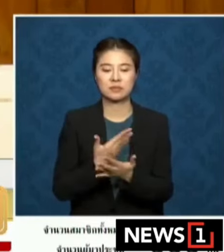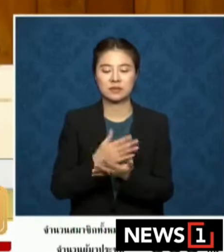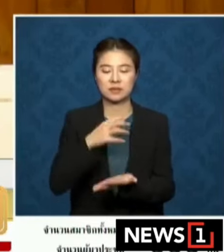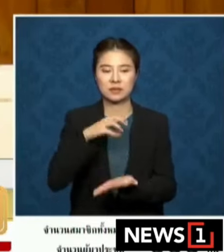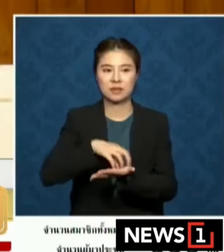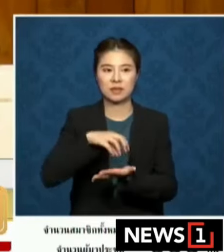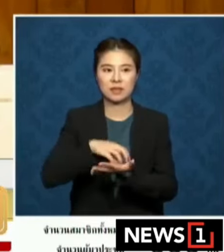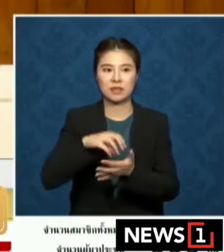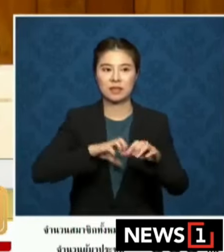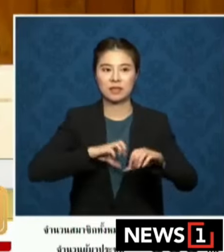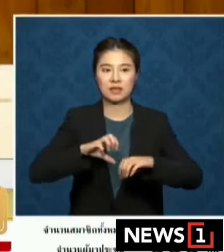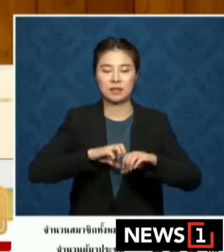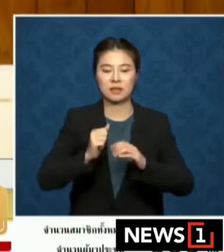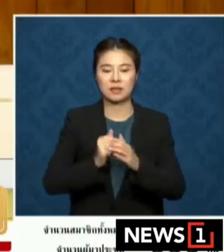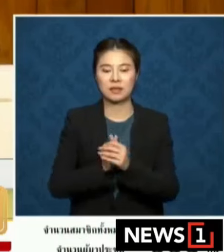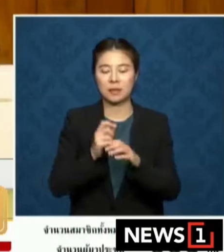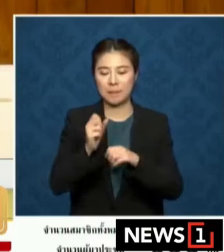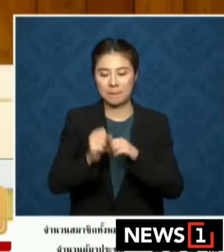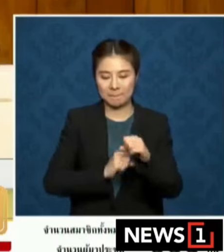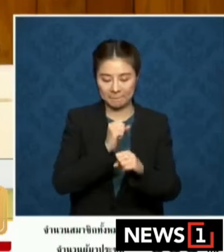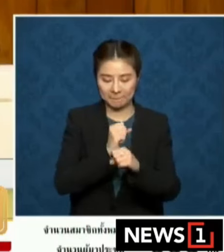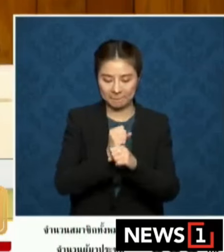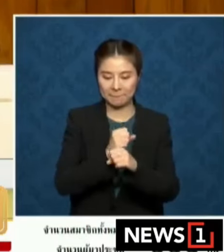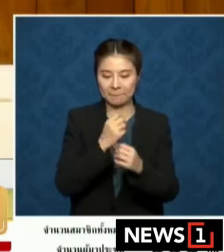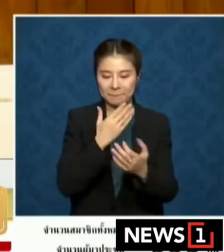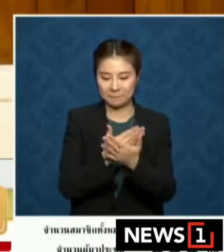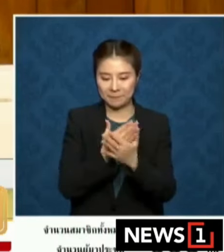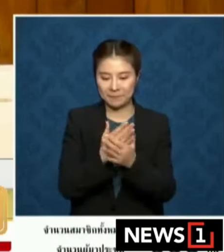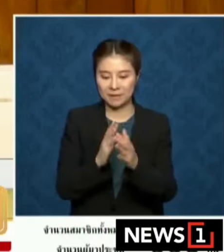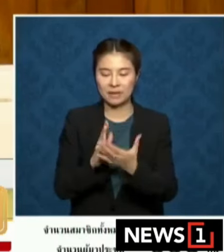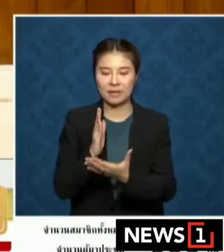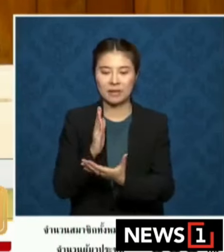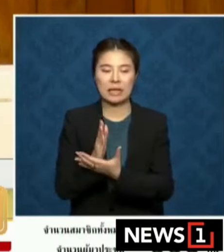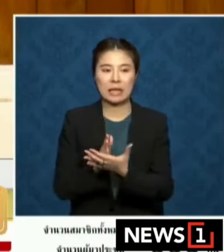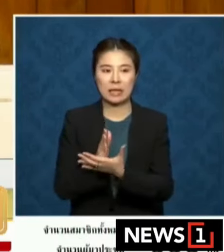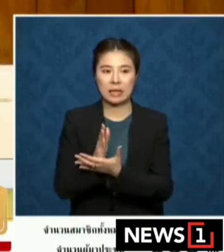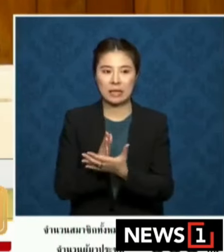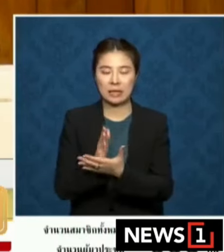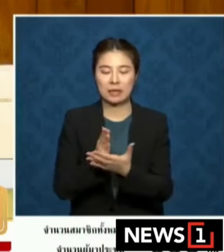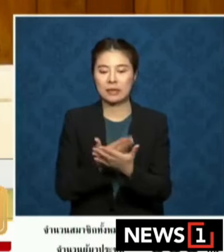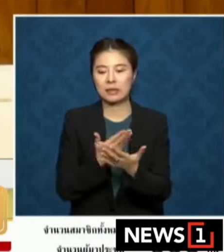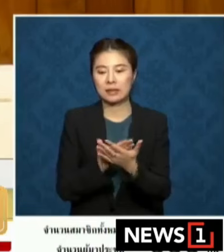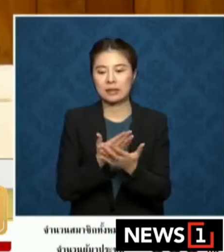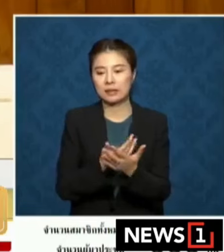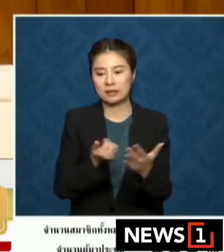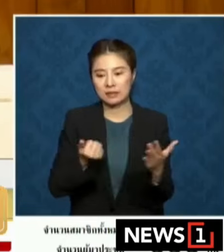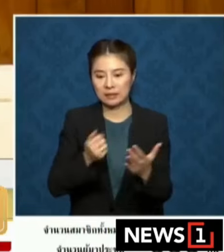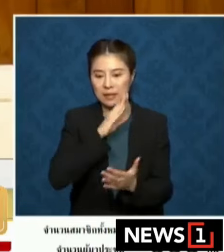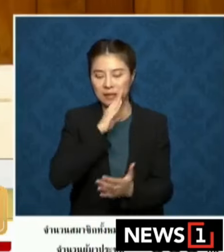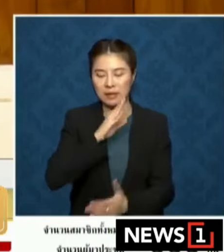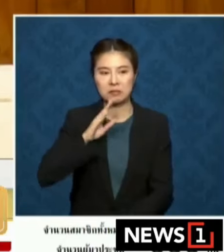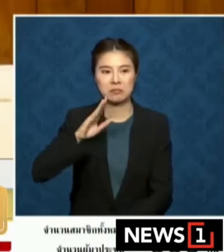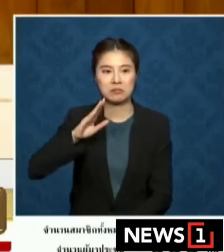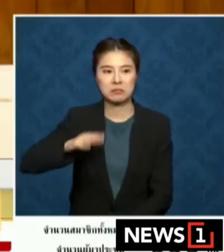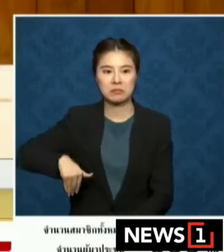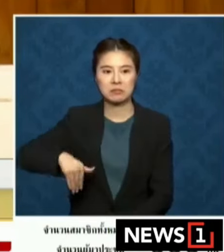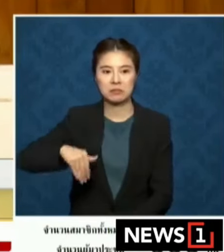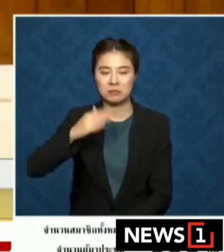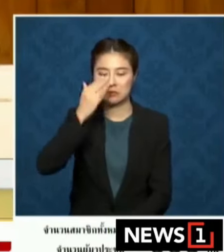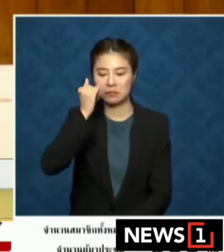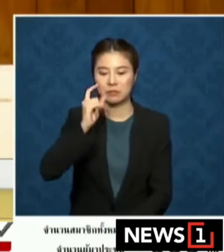ปีงบประมาณด้วยซ้ำการตั้งงบประมาณในรอบ 1ปีงบประมาณเท่านั้นการตั้งงบประมาณเป็นไปตามสมมุติฐานที่คาดว่าภาครัฐจะสามารถ